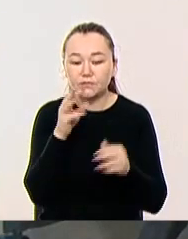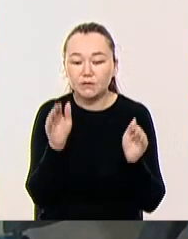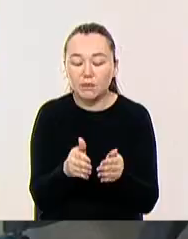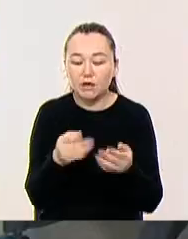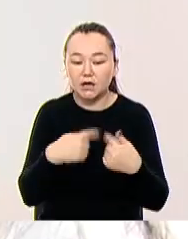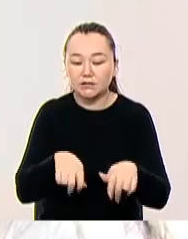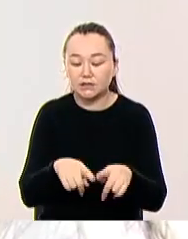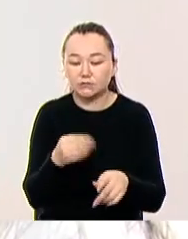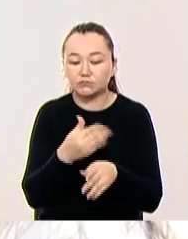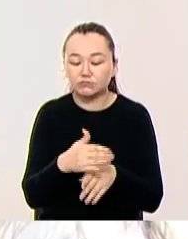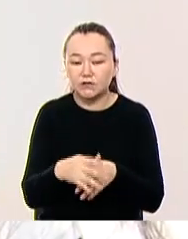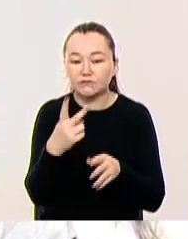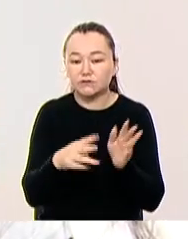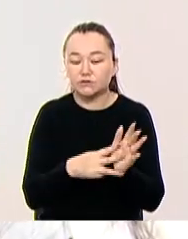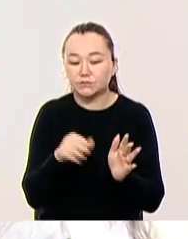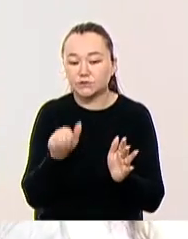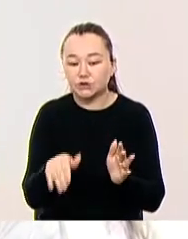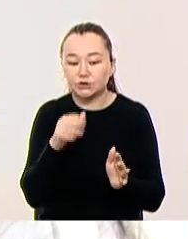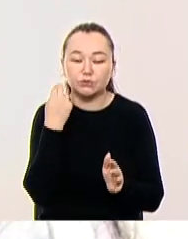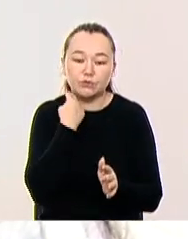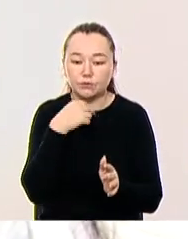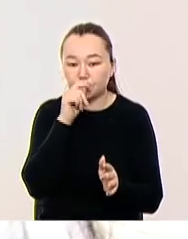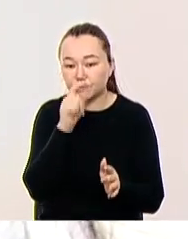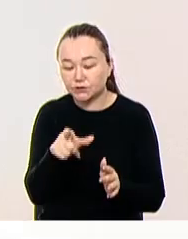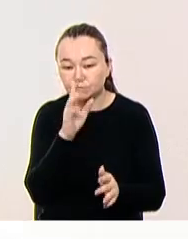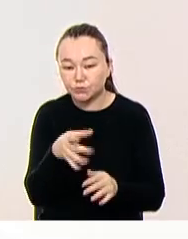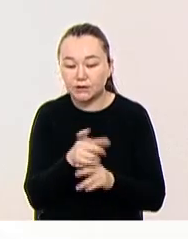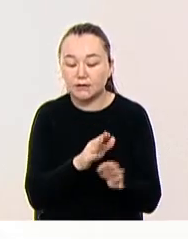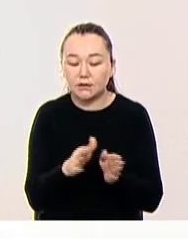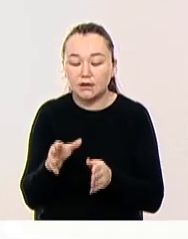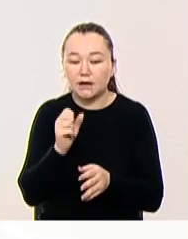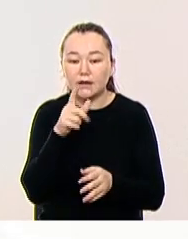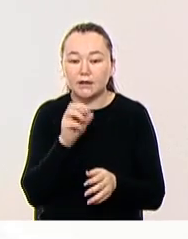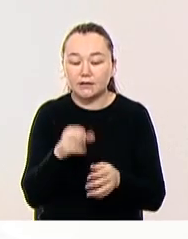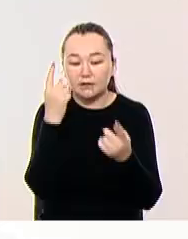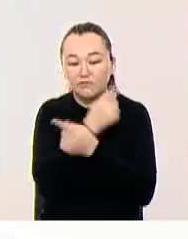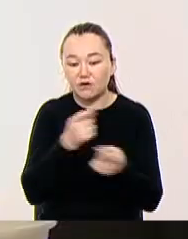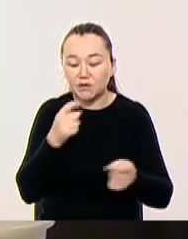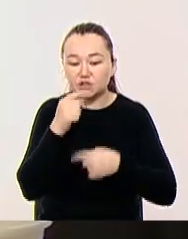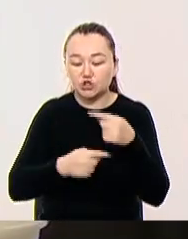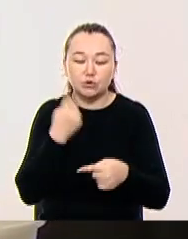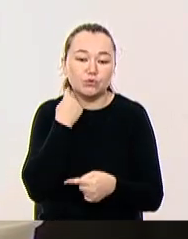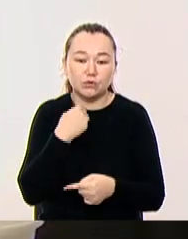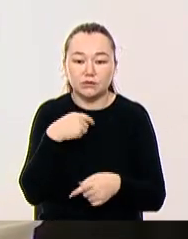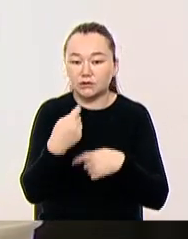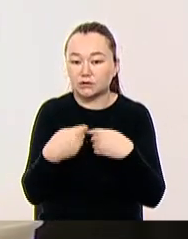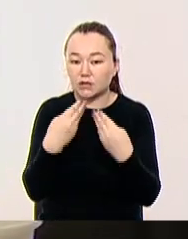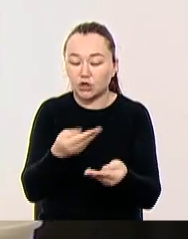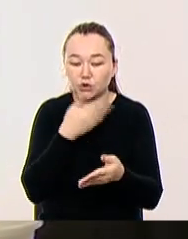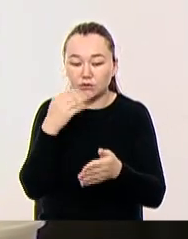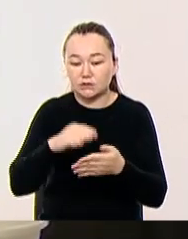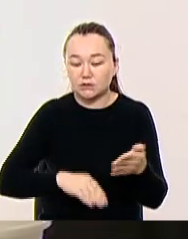Mikroqarjılıq uyumdar 28 000 Qazaqstandıqtıñ qarızın keşiretin boldı. Qarjı narığın reddeu agenttiginiñ aqparatı boyunşa berişegin bermeytindердин